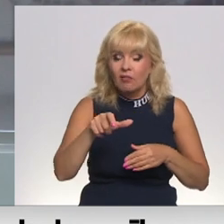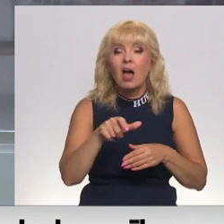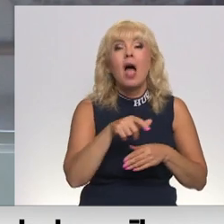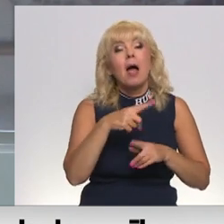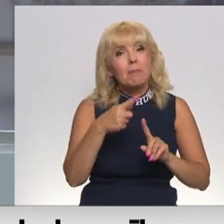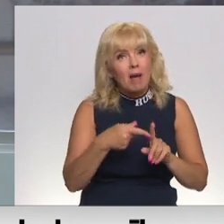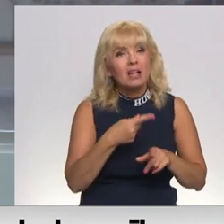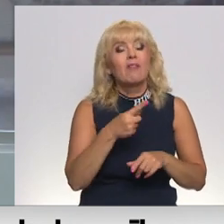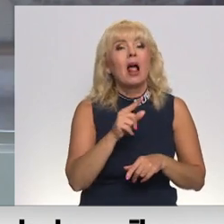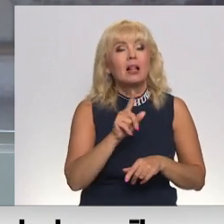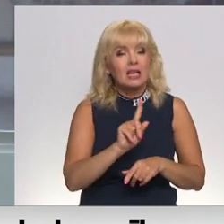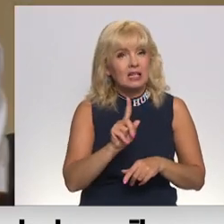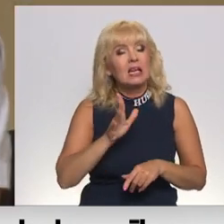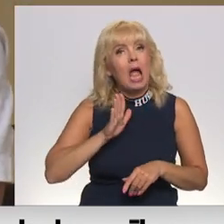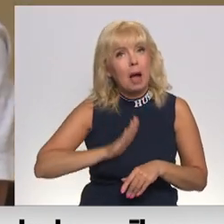laiks būs jāpagaida.